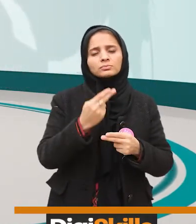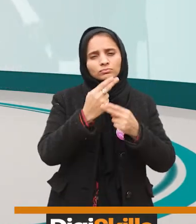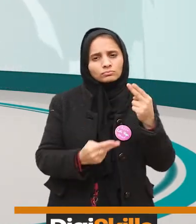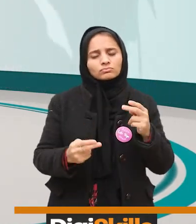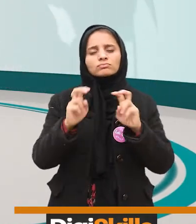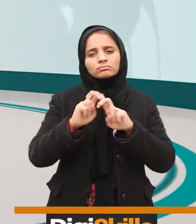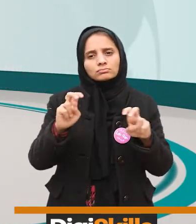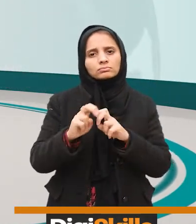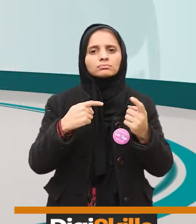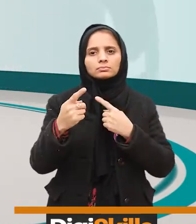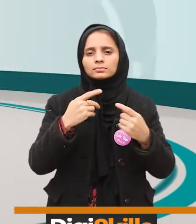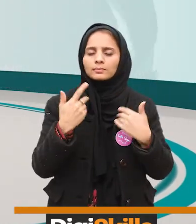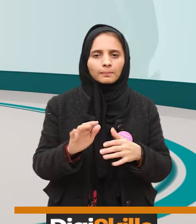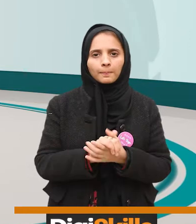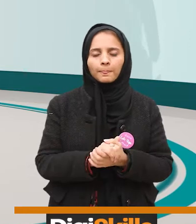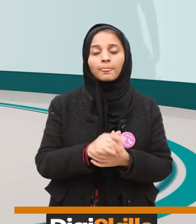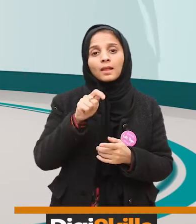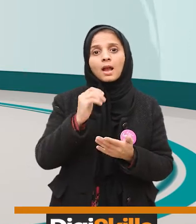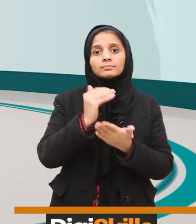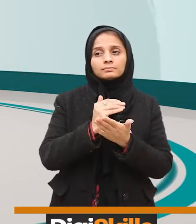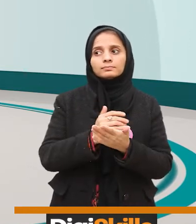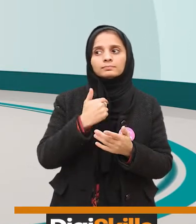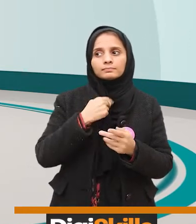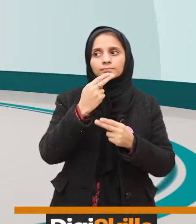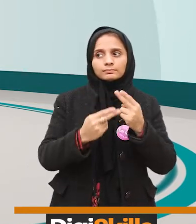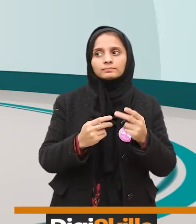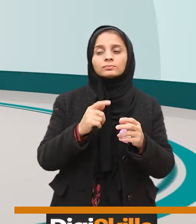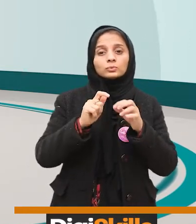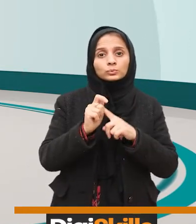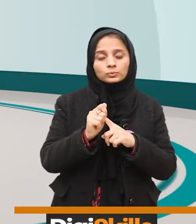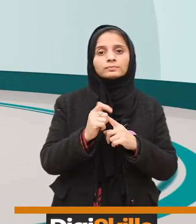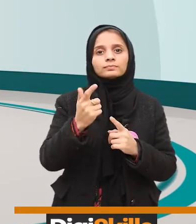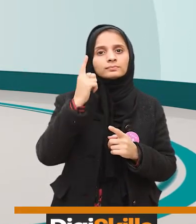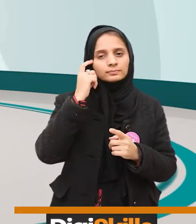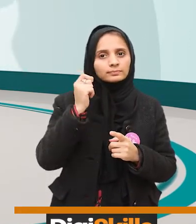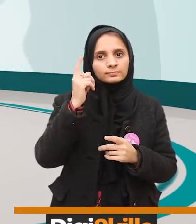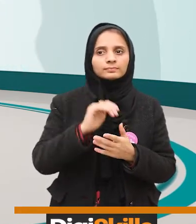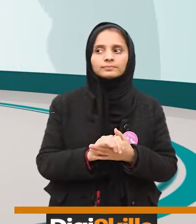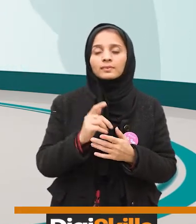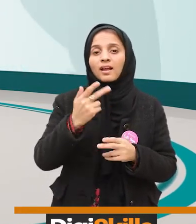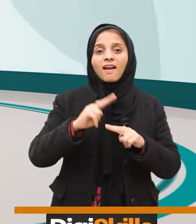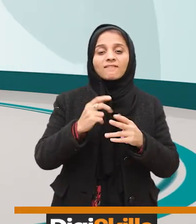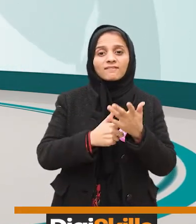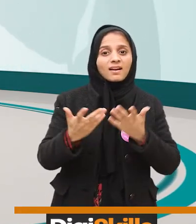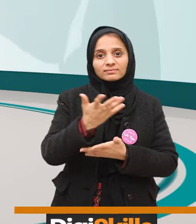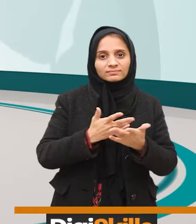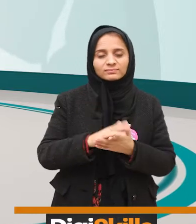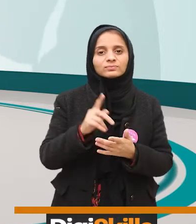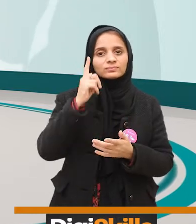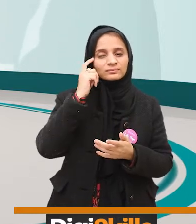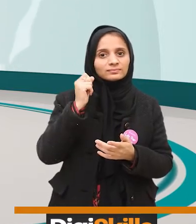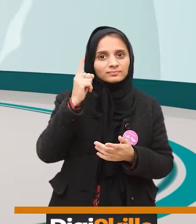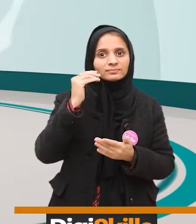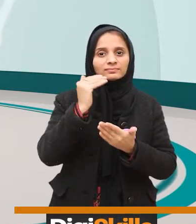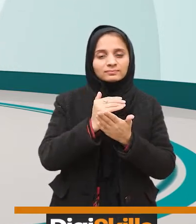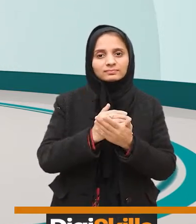بڑی ڈیٹیل سے بات کی۔ اس ٹاپک میں ہم بات کرنے جا رہے ہیں the importance of client retention، because as a فری لانسر آپ کو وہ